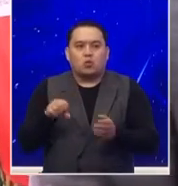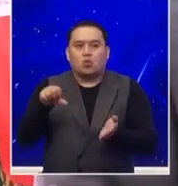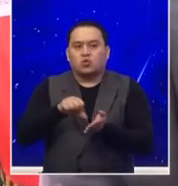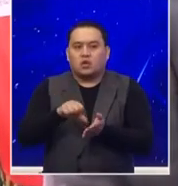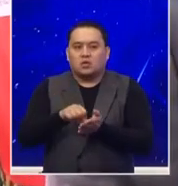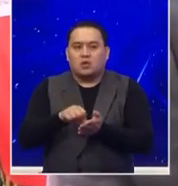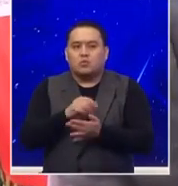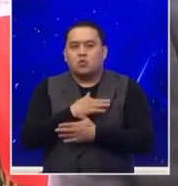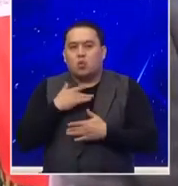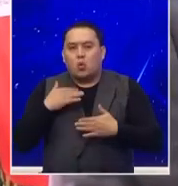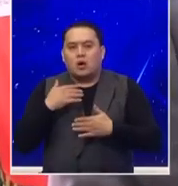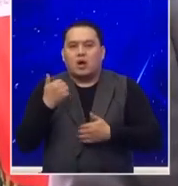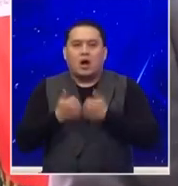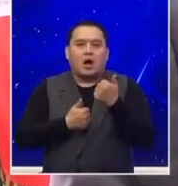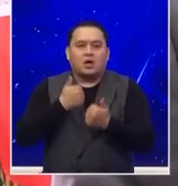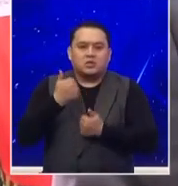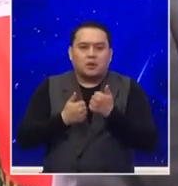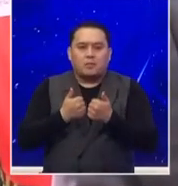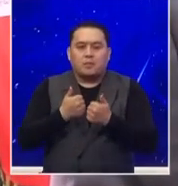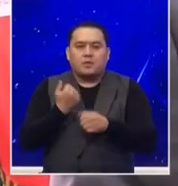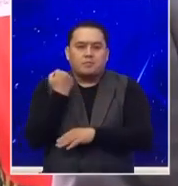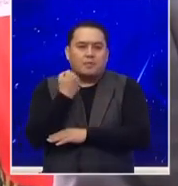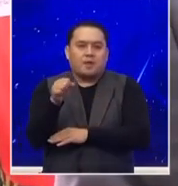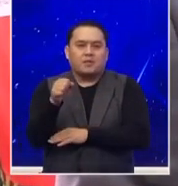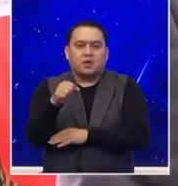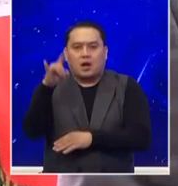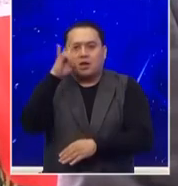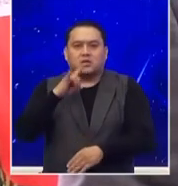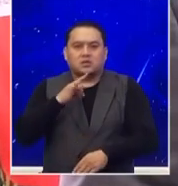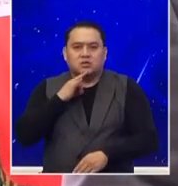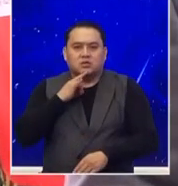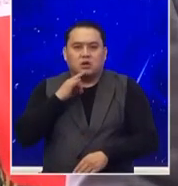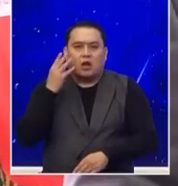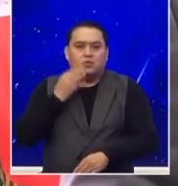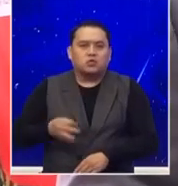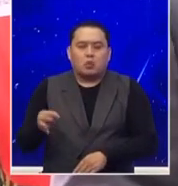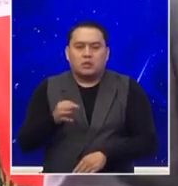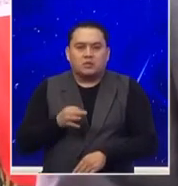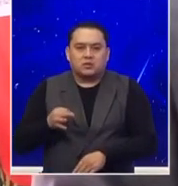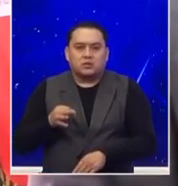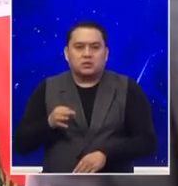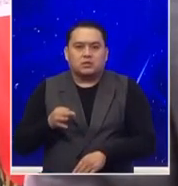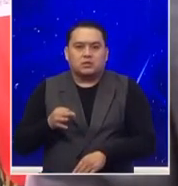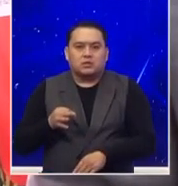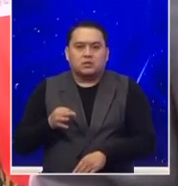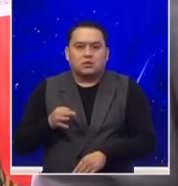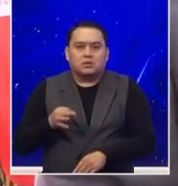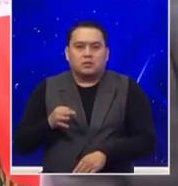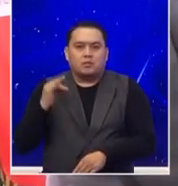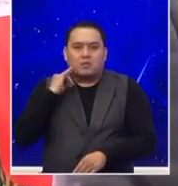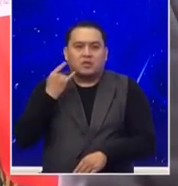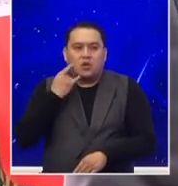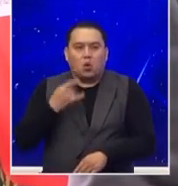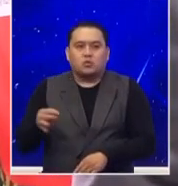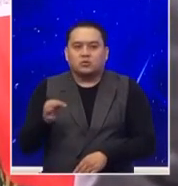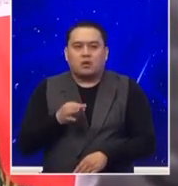участвовал во многих айтысах, был лидером по Казахстану, по Семиречи, по Павлодарской области,